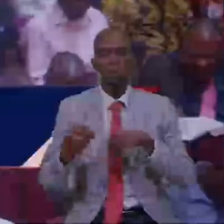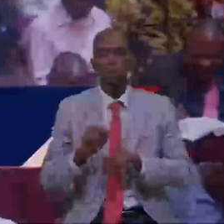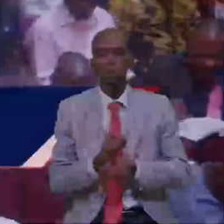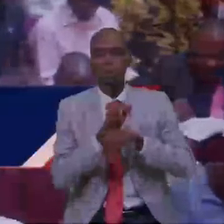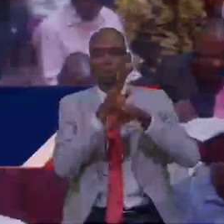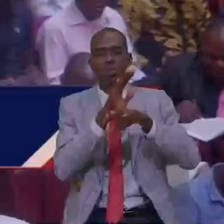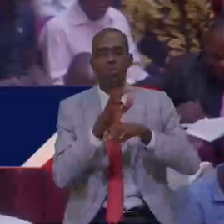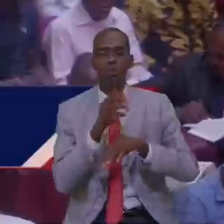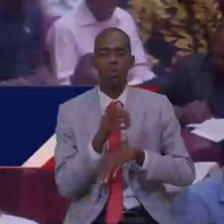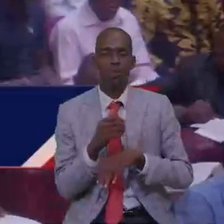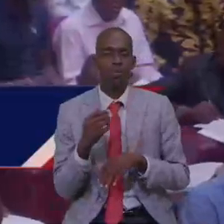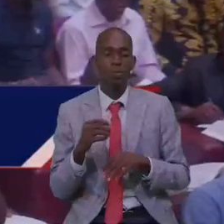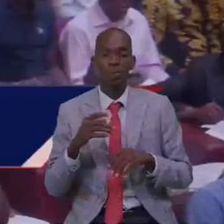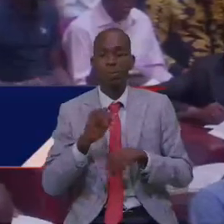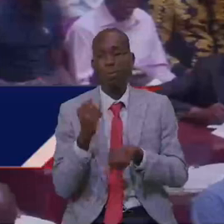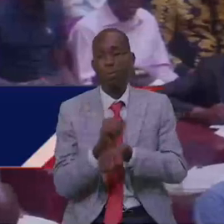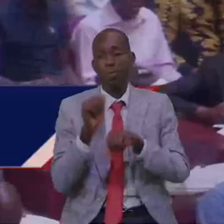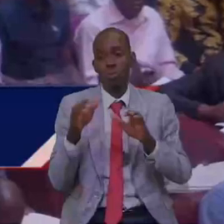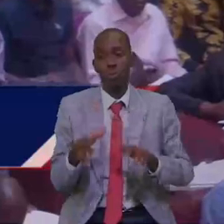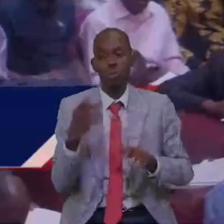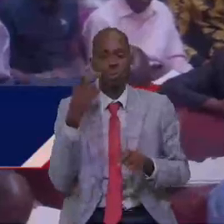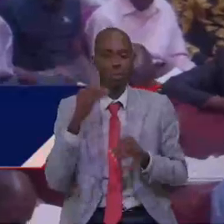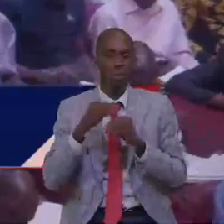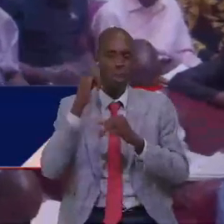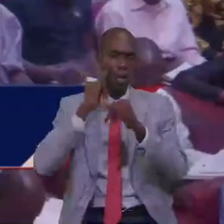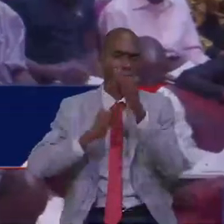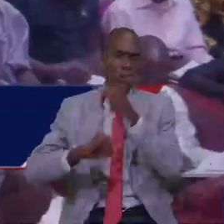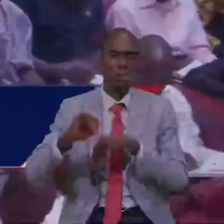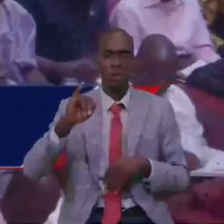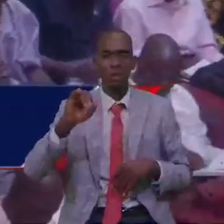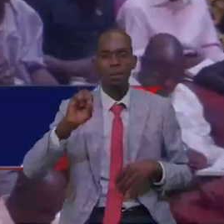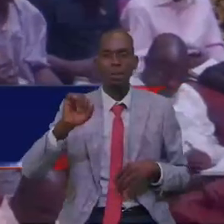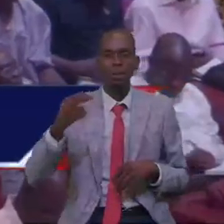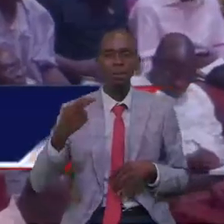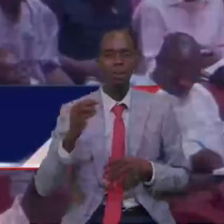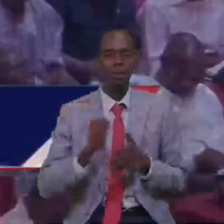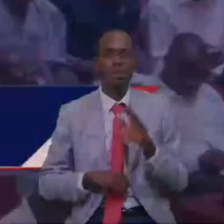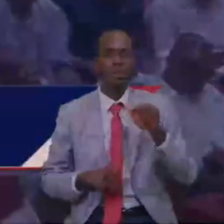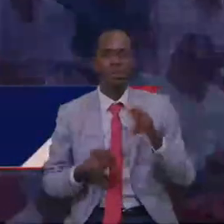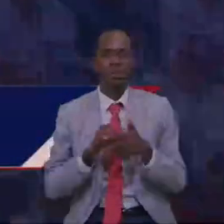Ésaïe 13, Ésaïe chapitre 13.